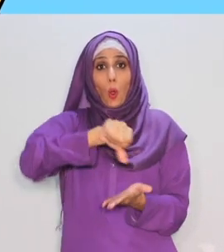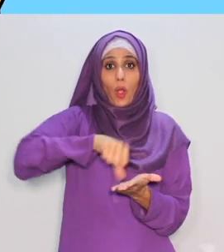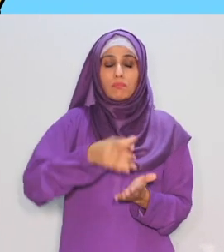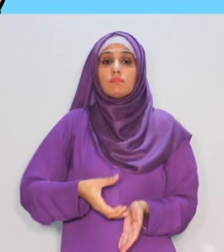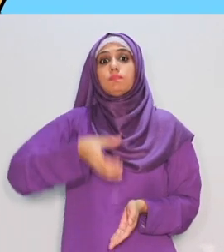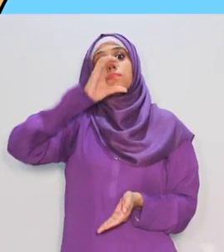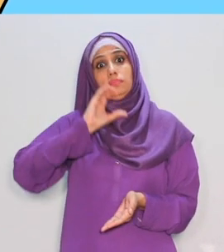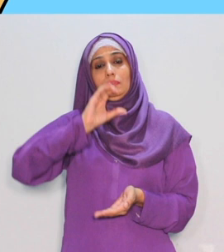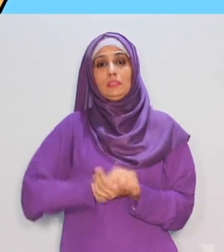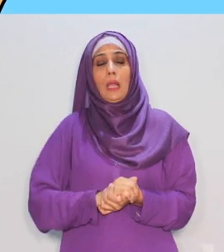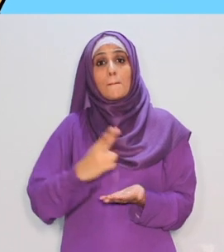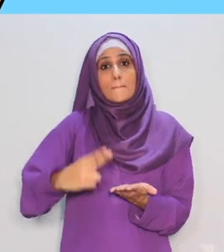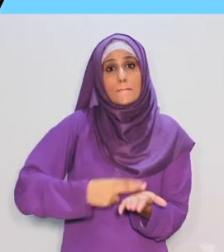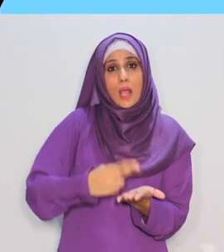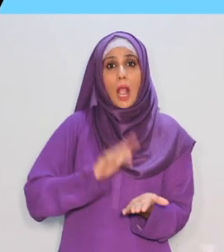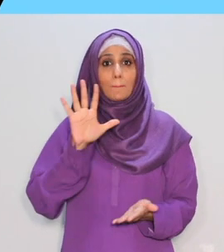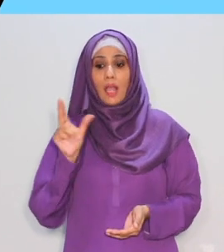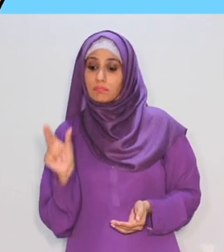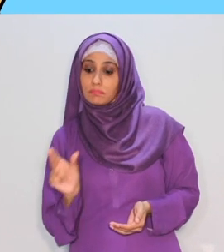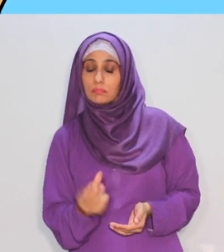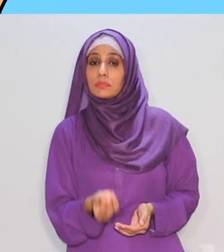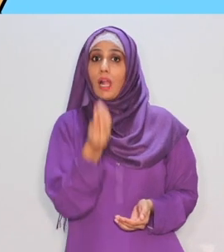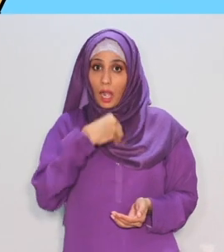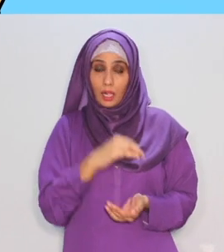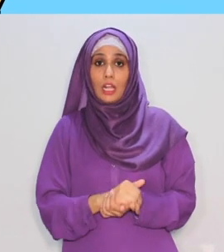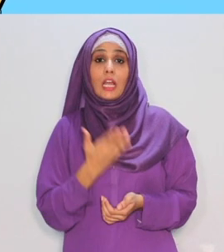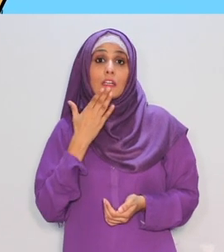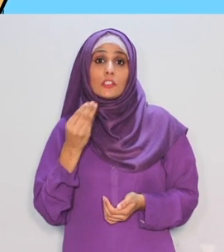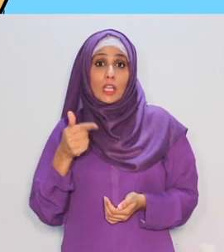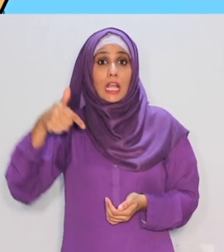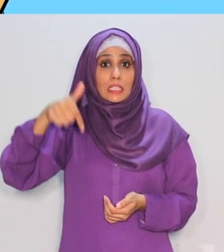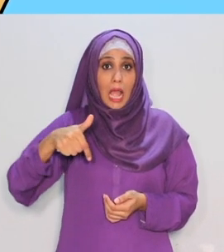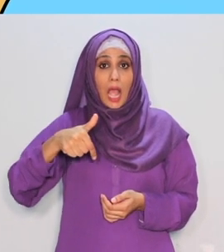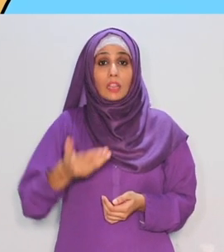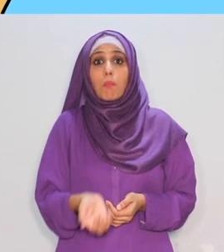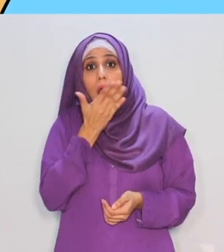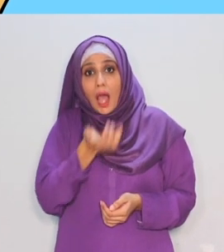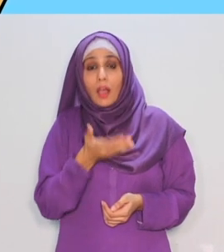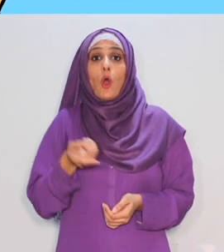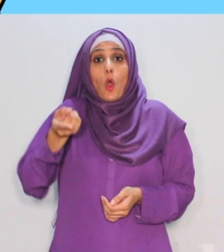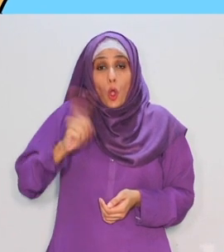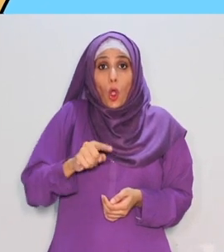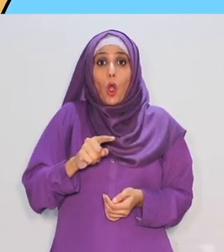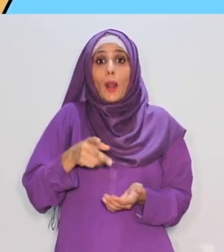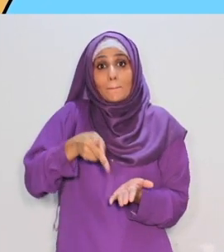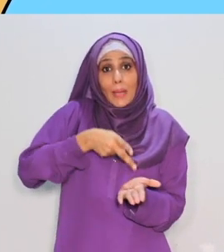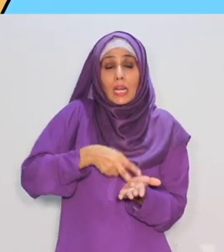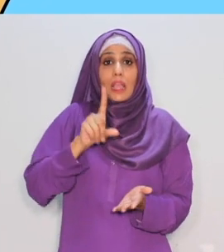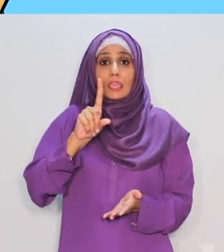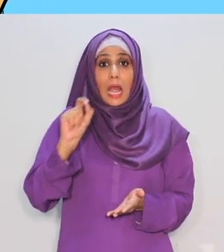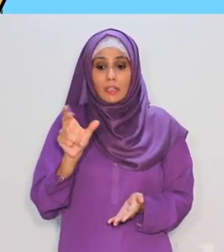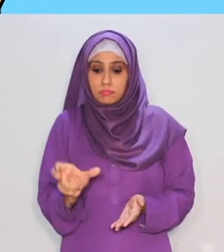ली। मक्खन की 5 टिकियाँ खाई, चीनी की 7 थैलियाँ फाकी और पनीर के 10 टुकड़े हड़प कर गया